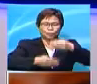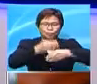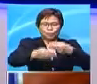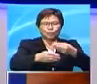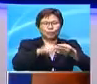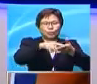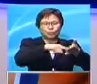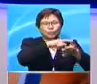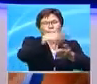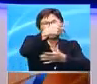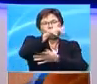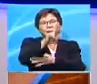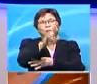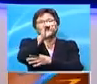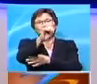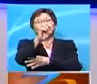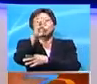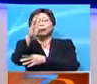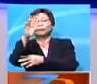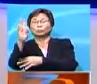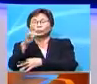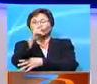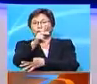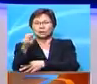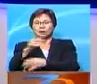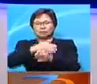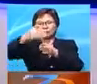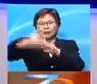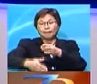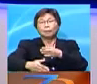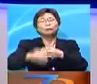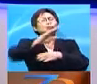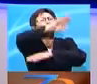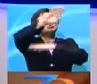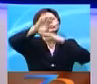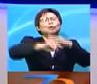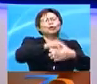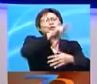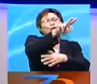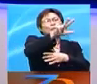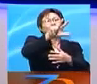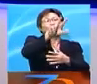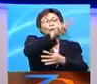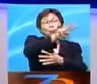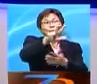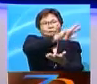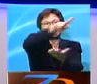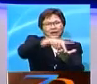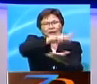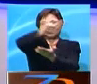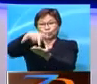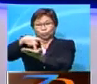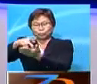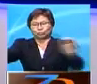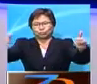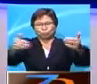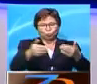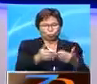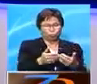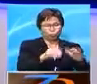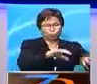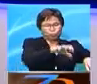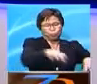pengundian bagi prk 067 Kuala kangsar tamat Apabila semua 23 pusat pengundian ditutup pada 5 petang